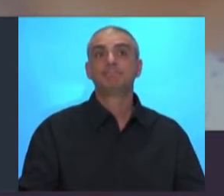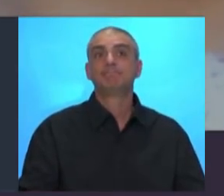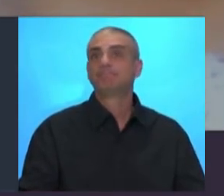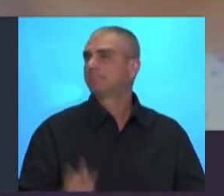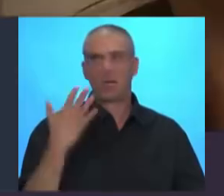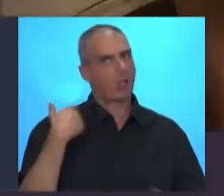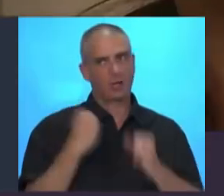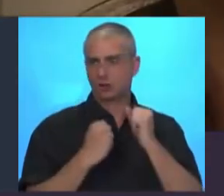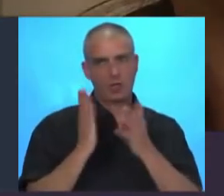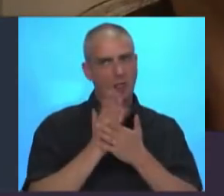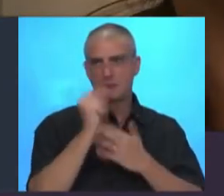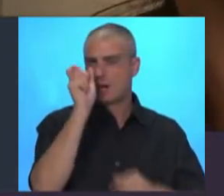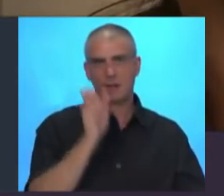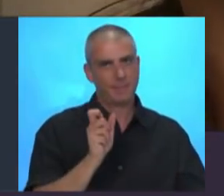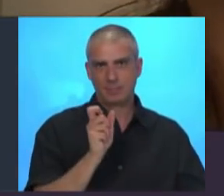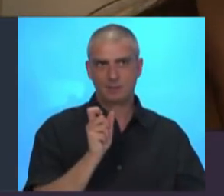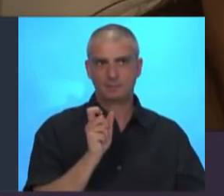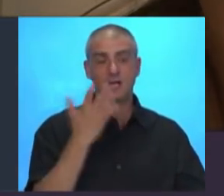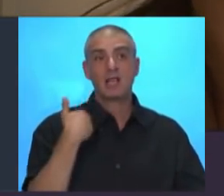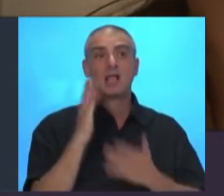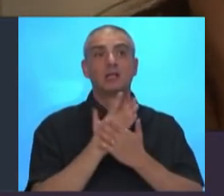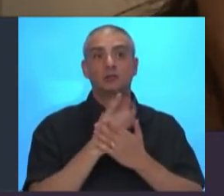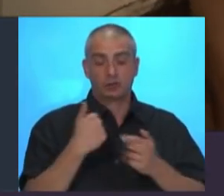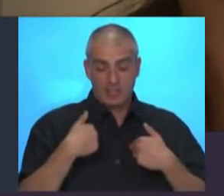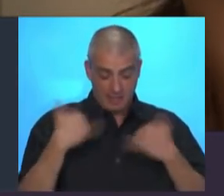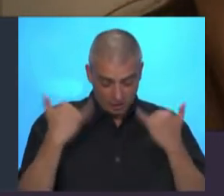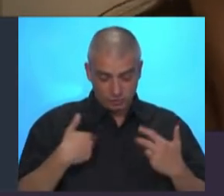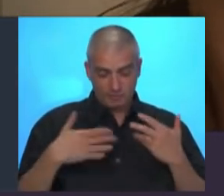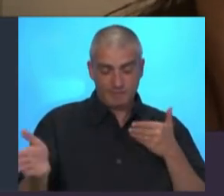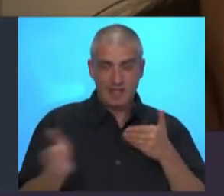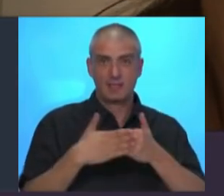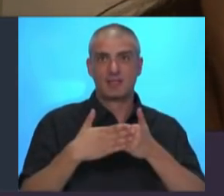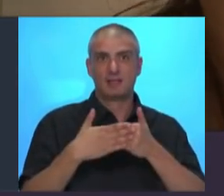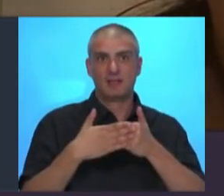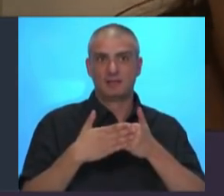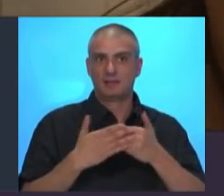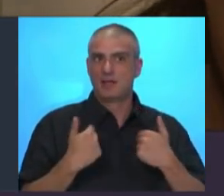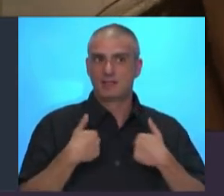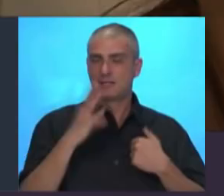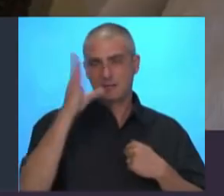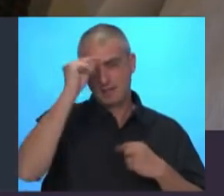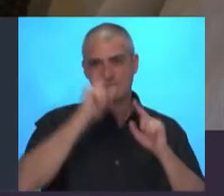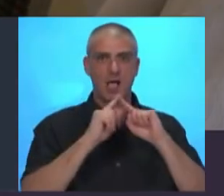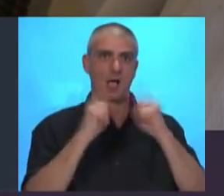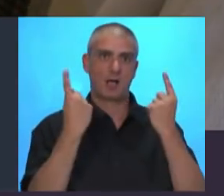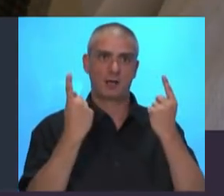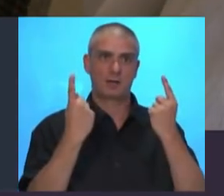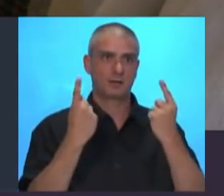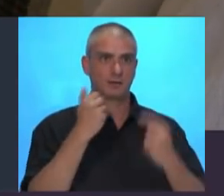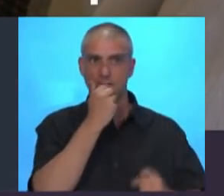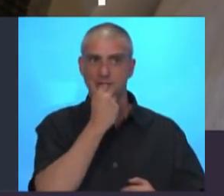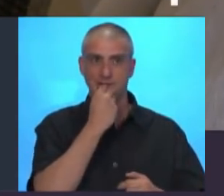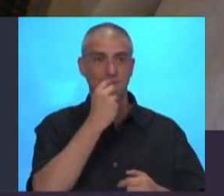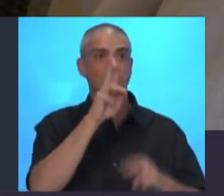להחליט לא על בן אדם. היה לי קשה להחליט שאני עכשיו אתחתן, אני אהיה עם גבר אחר. רינאל ולת